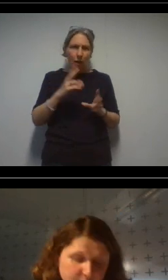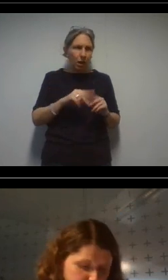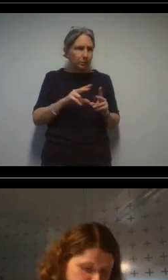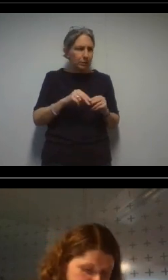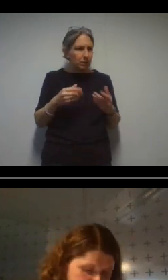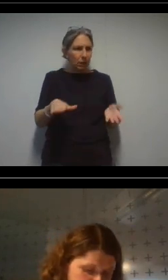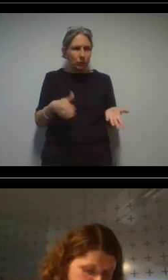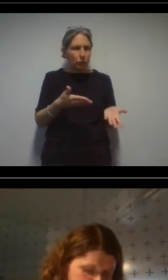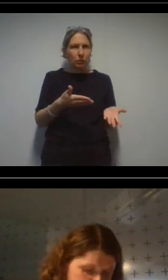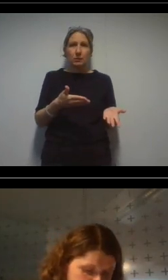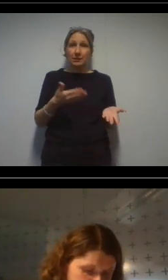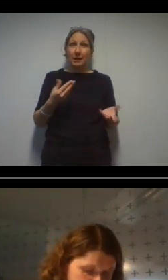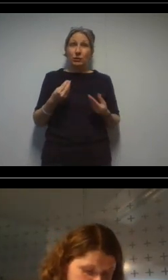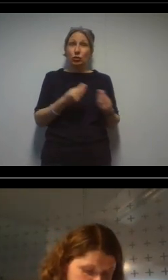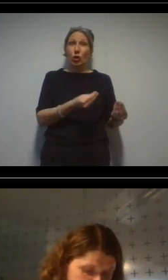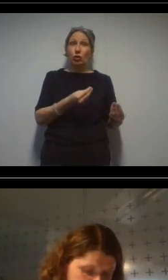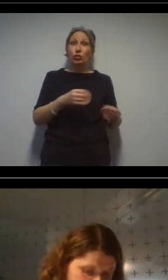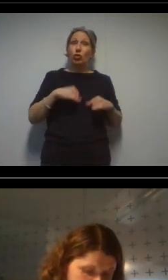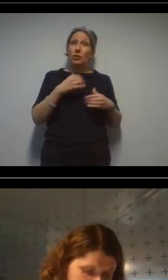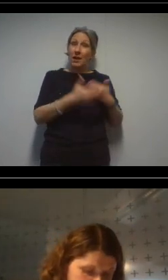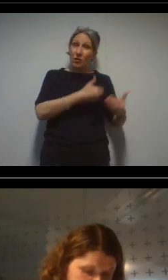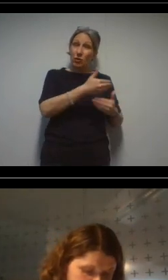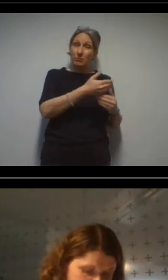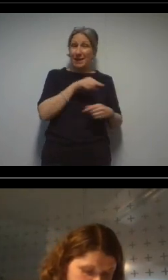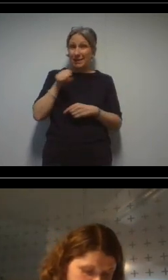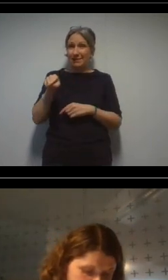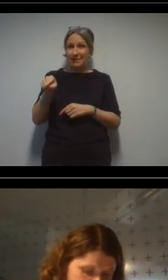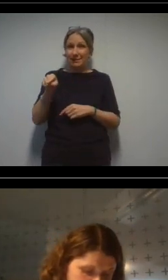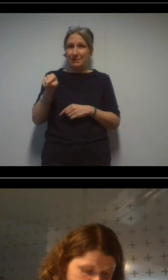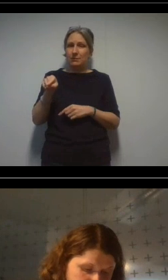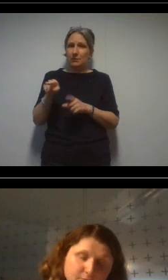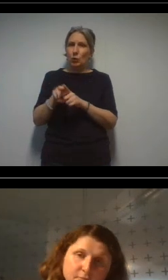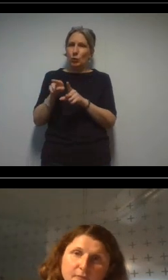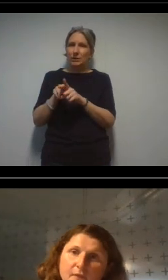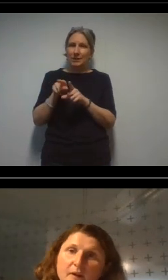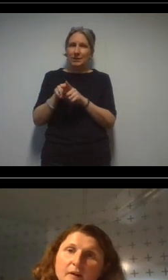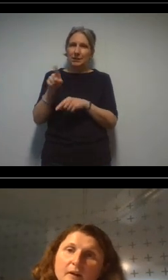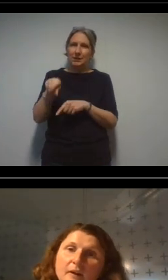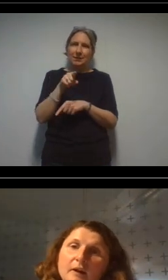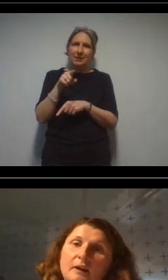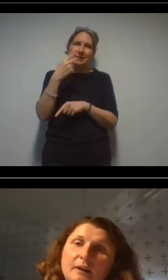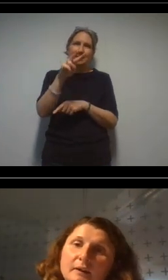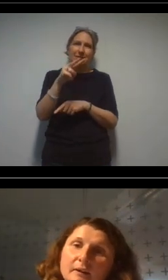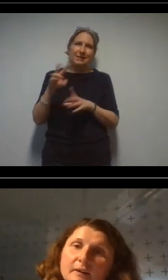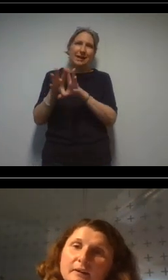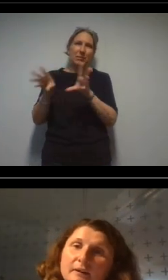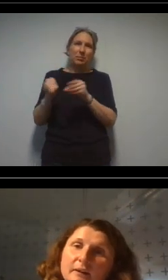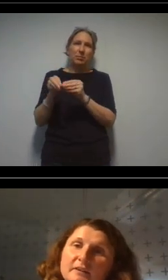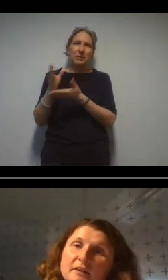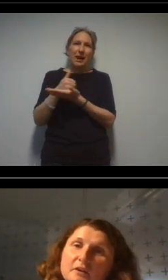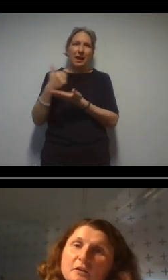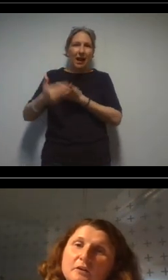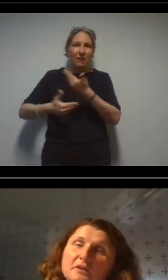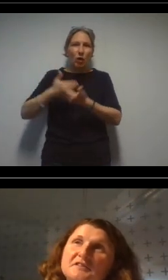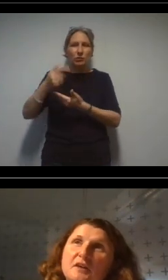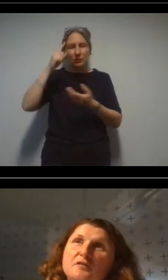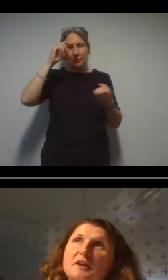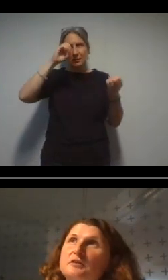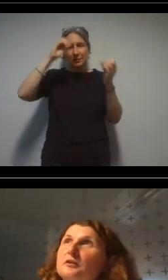jeunes d'avancer, mais vous aussi de faire avancer votre regard Et